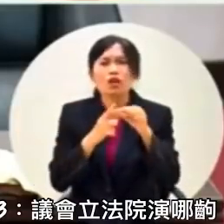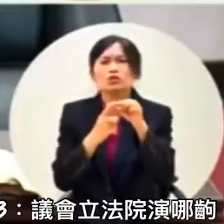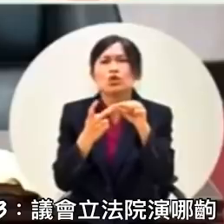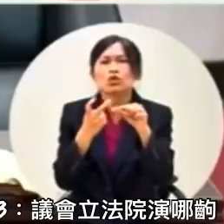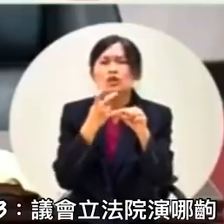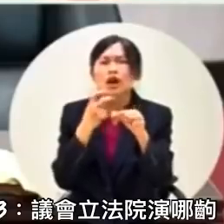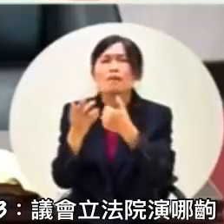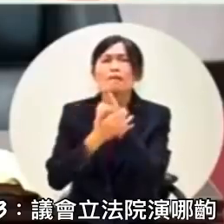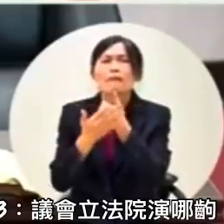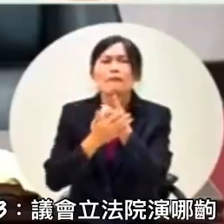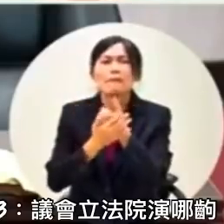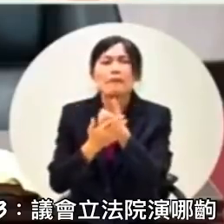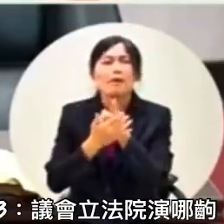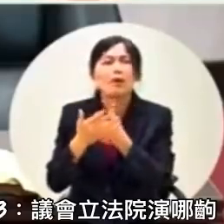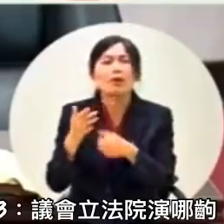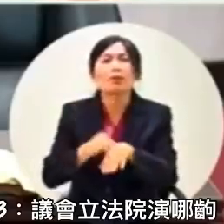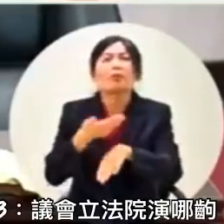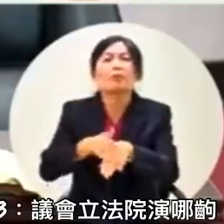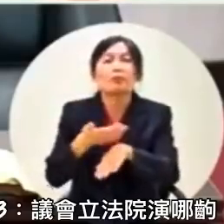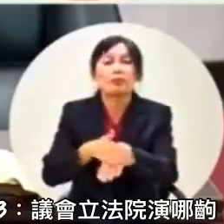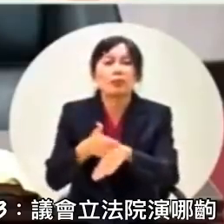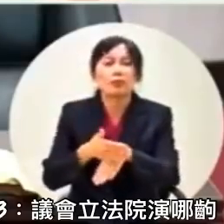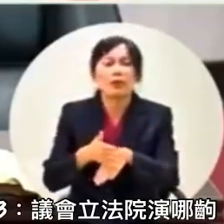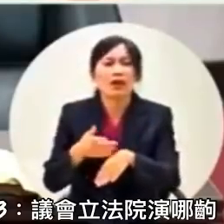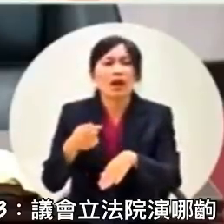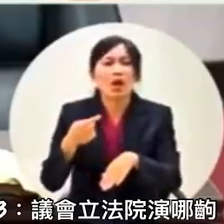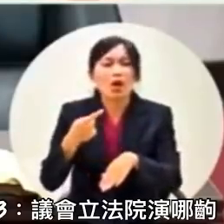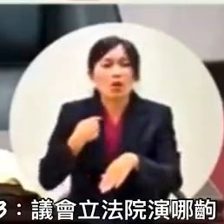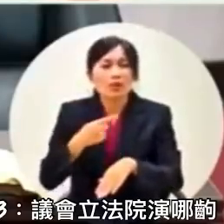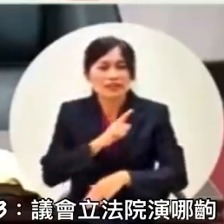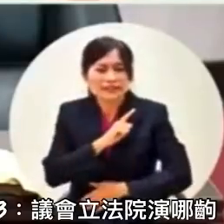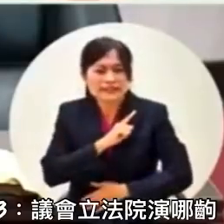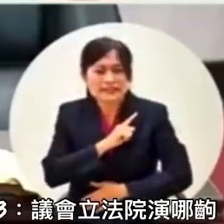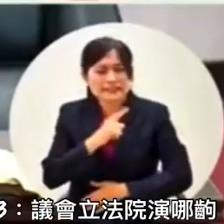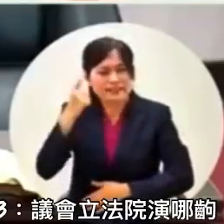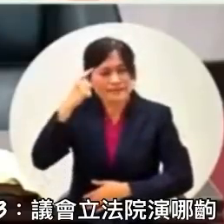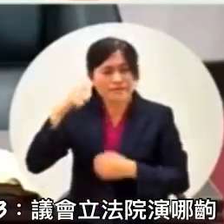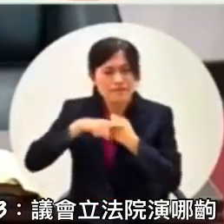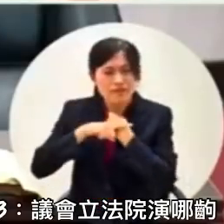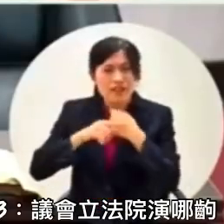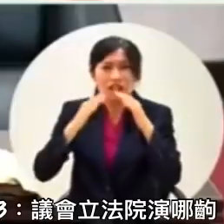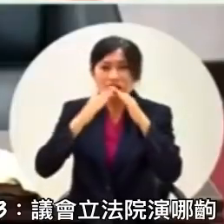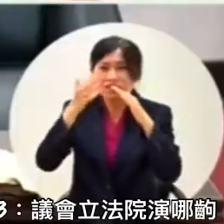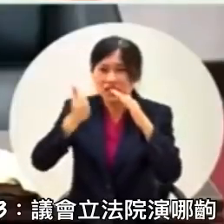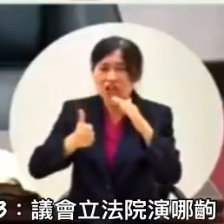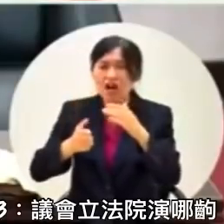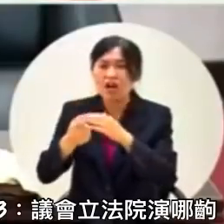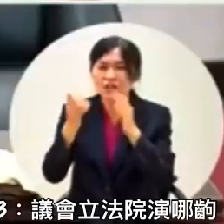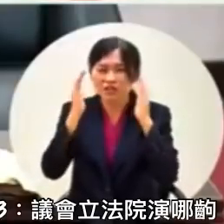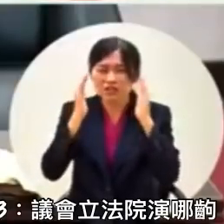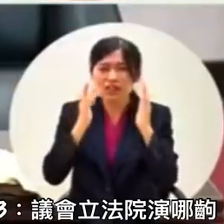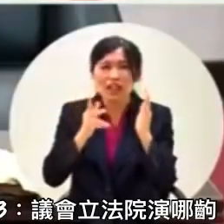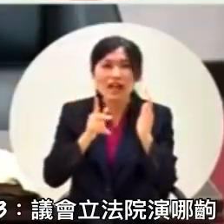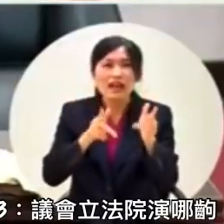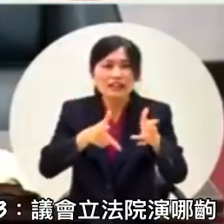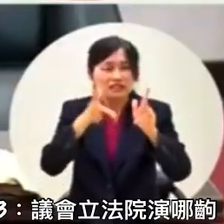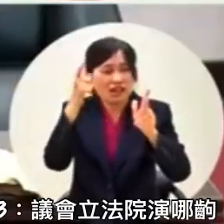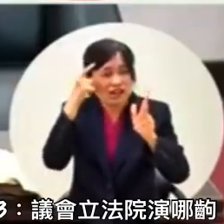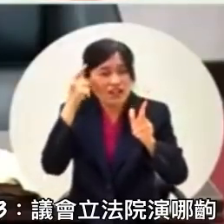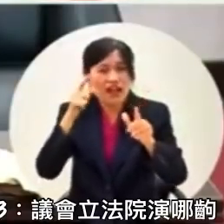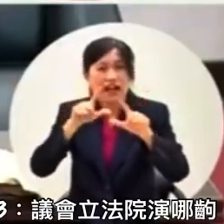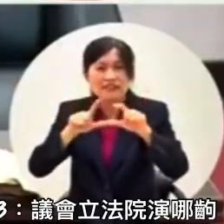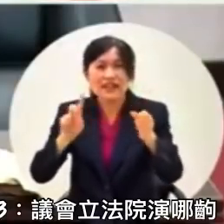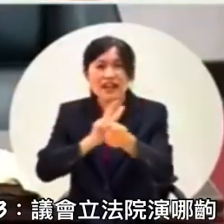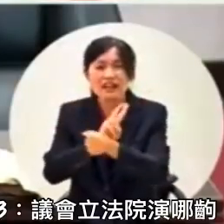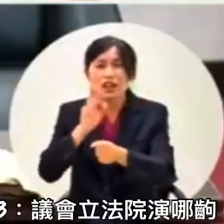想了，按个地来不会想啊，不然来天行了。那市长很认真，这个团队不管是侨科、大林埔、新产业园区，大家